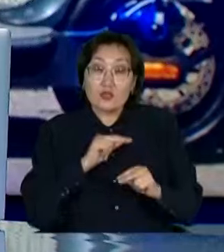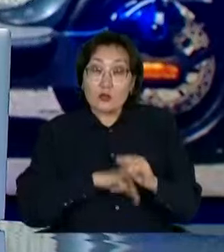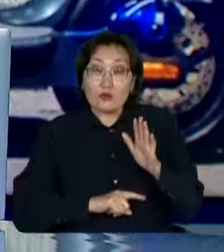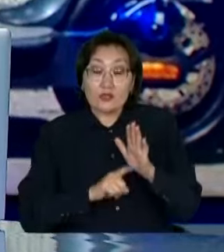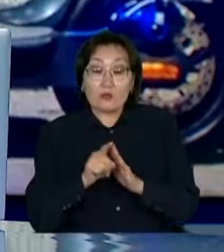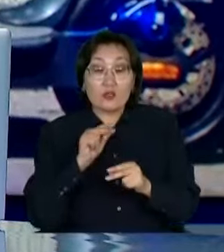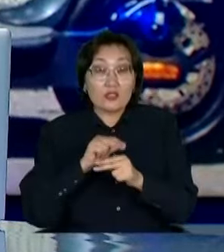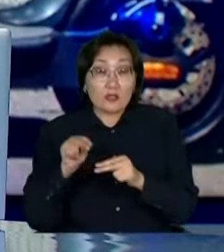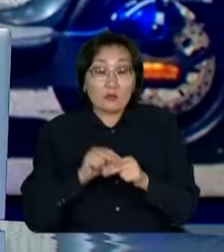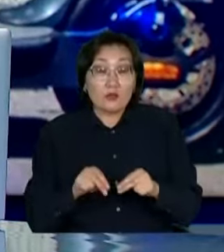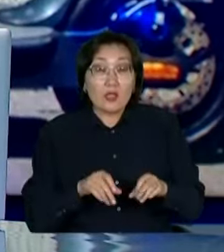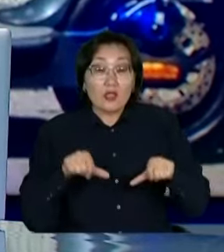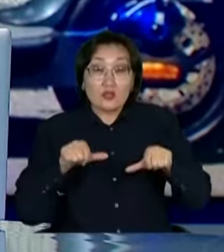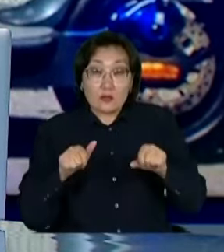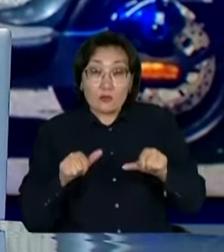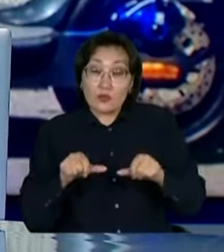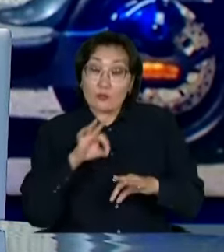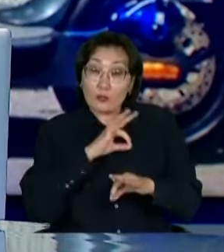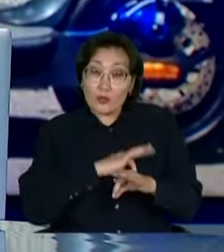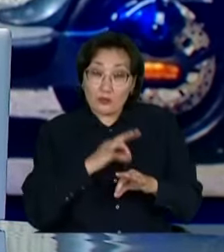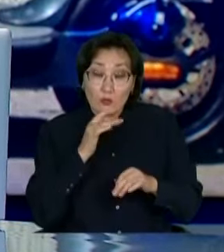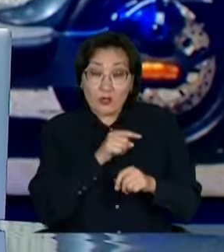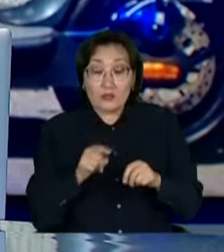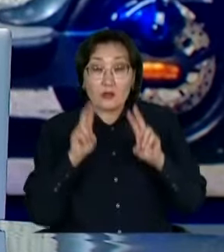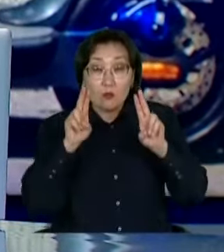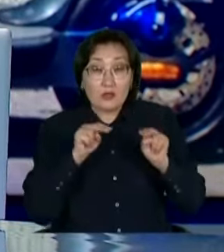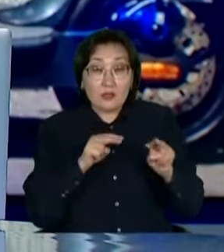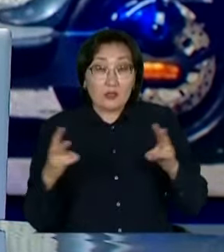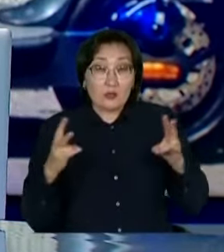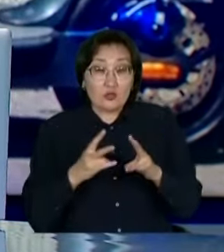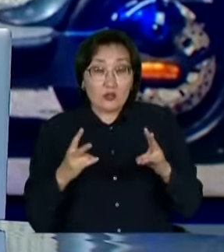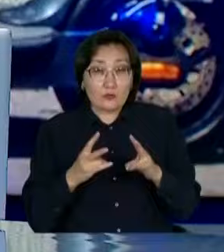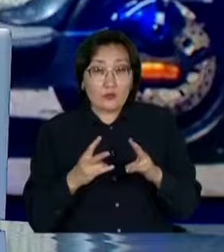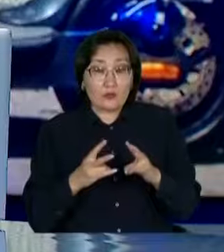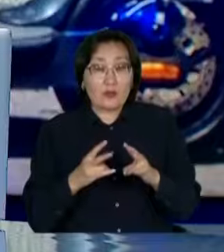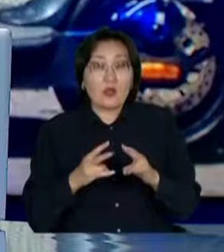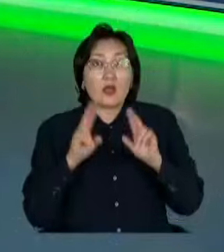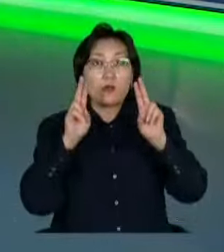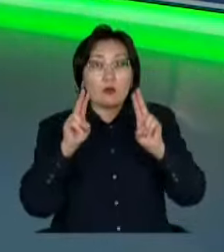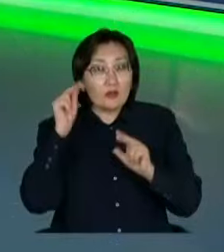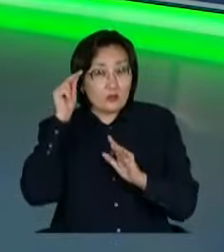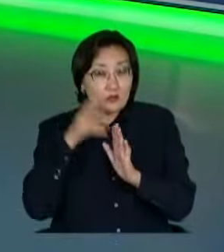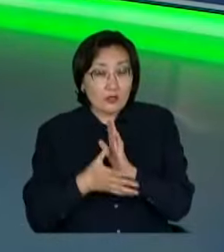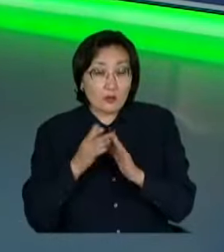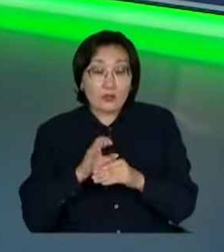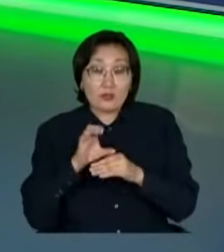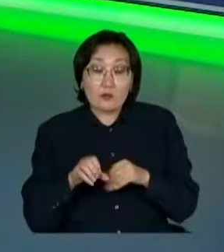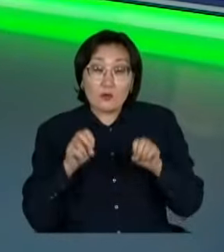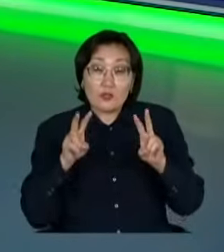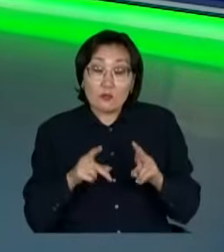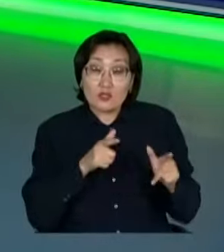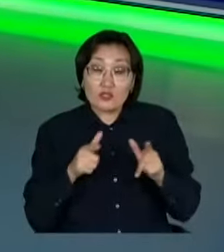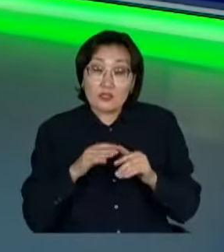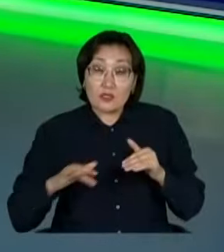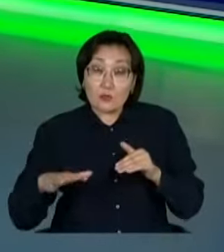дөңгелекті көліктерді пайдалану кезінде ережелерді сақтау мен қажетті дағдыларды меңгертуге бағытталған. Арнайы дайындалған